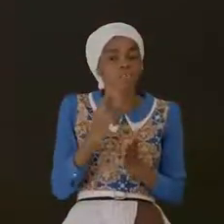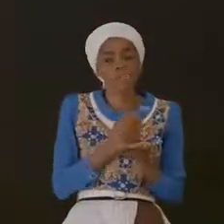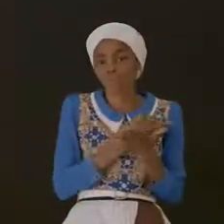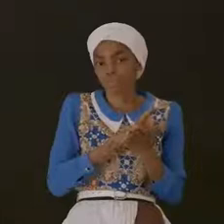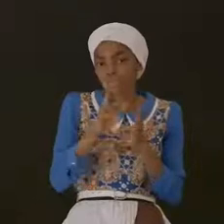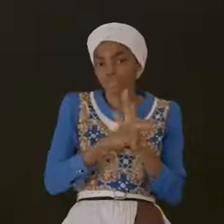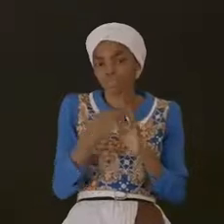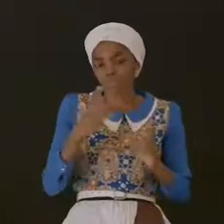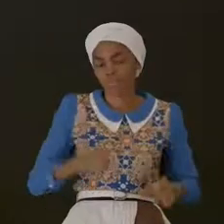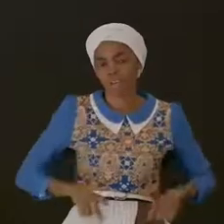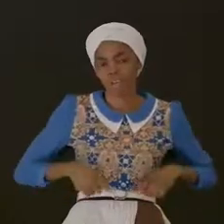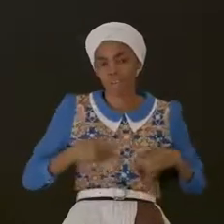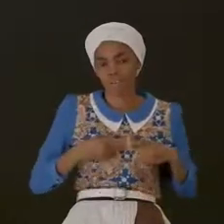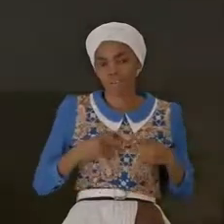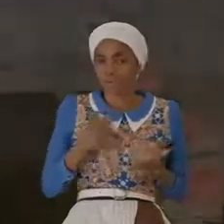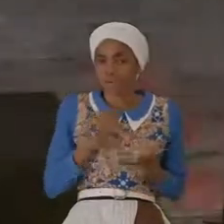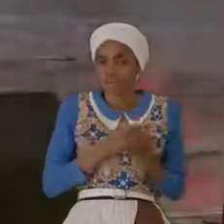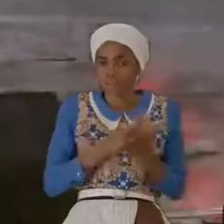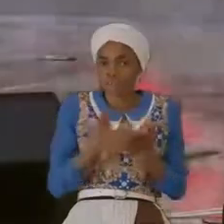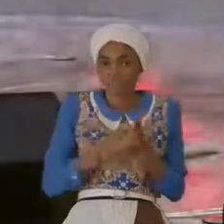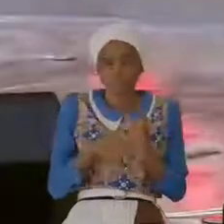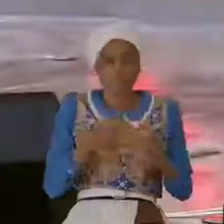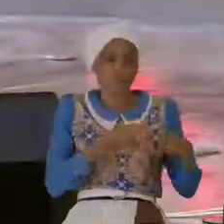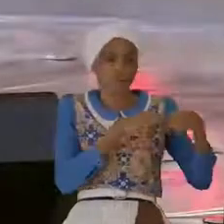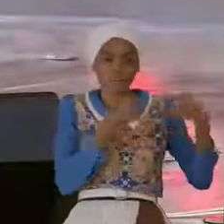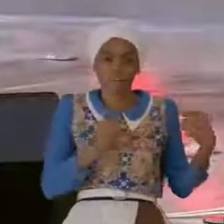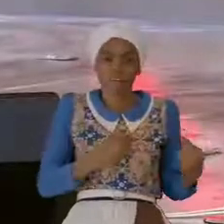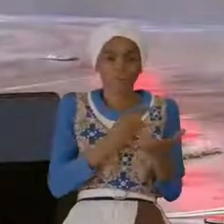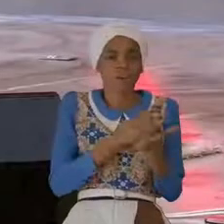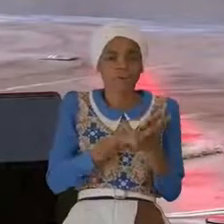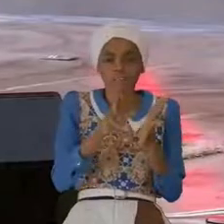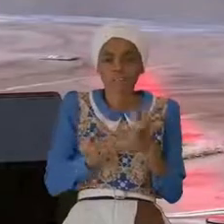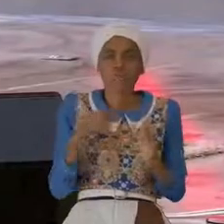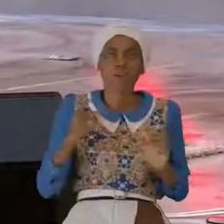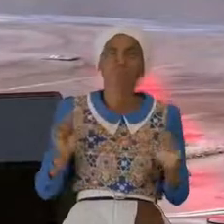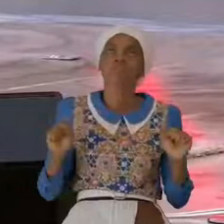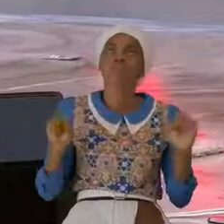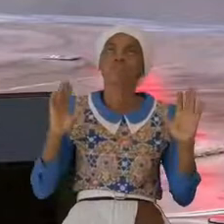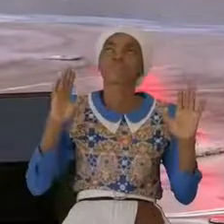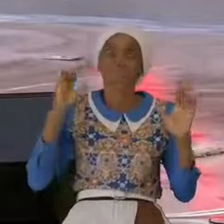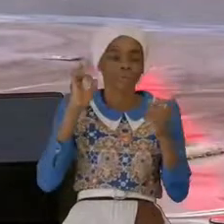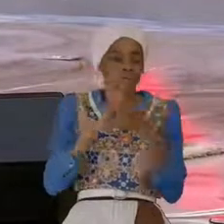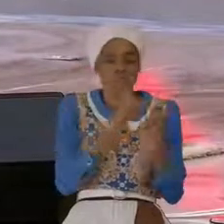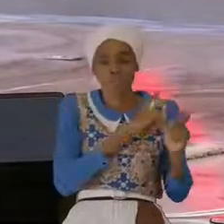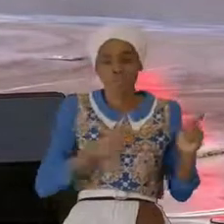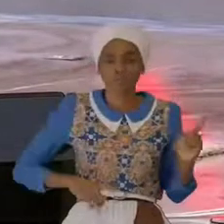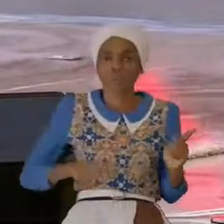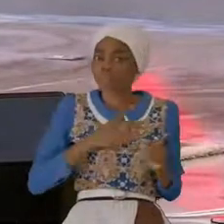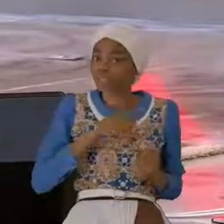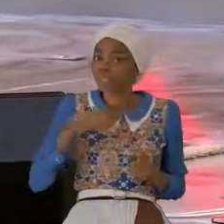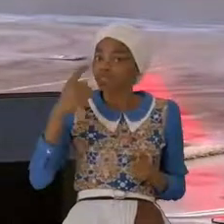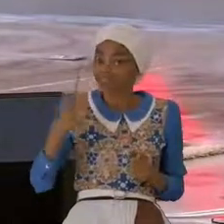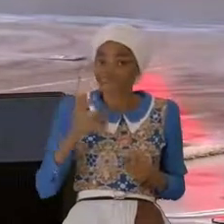de la sainteté de vie, de la sainteté de cœur, la sainteté de la dévotion au Seigneur.